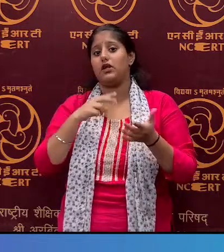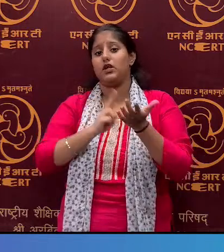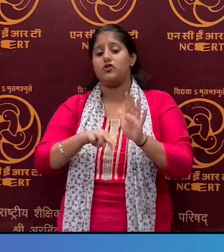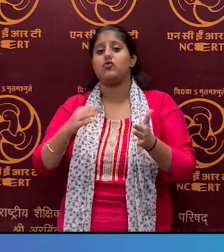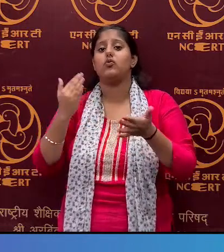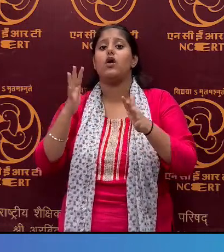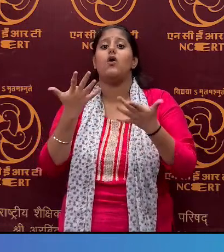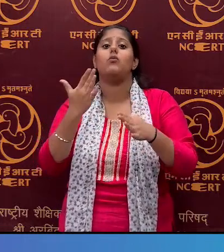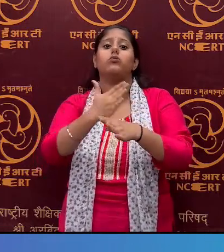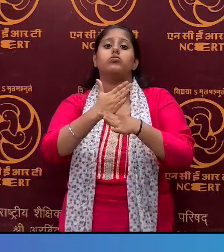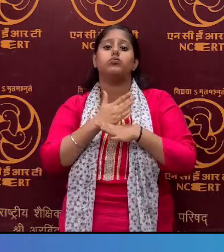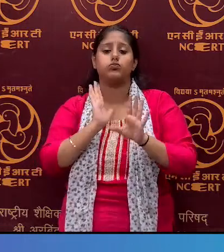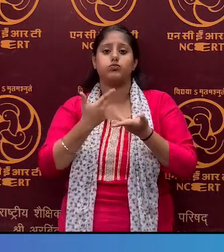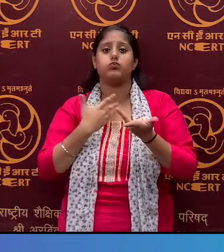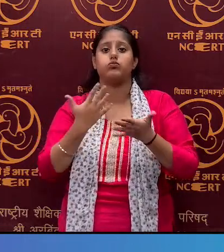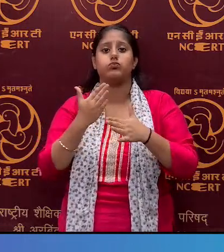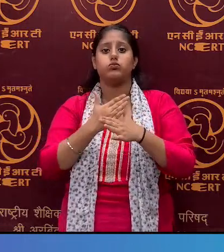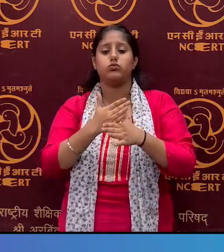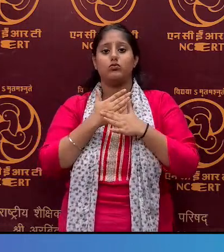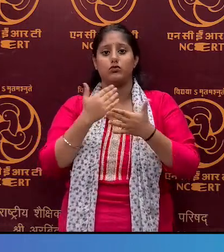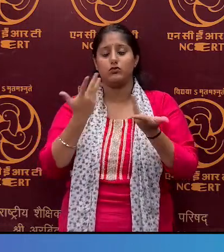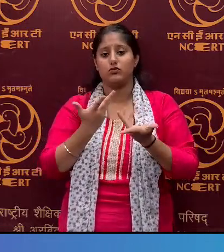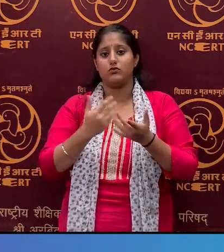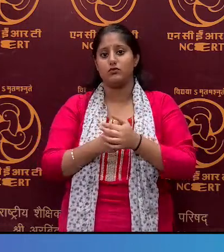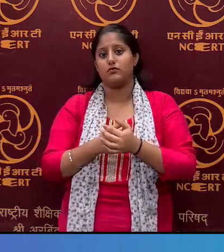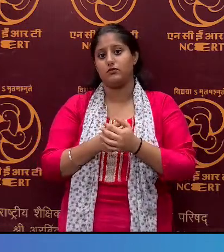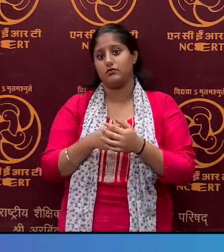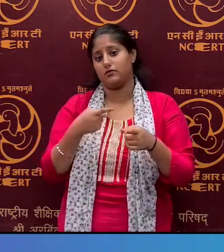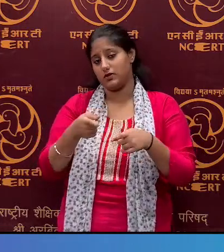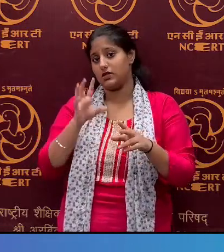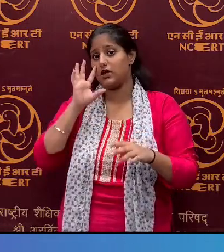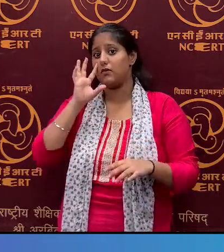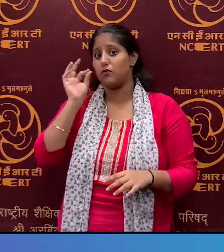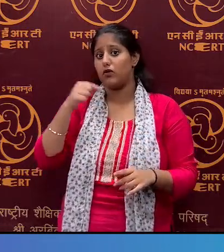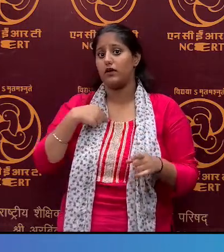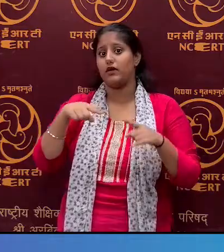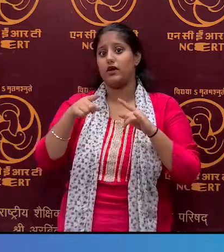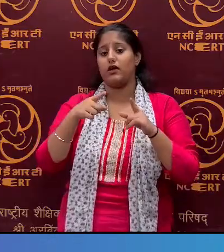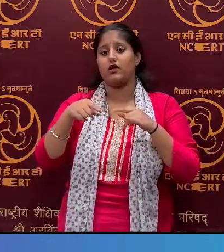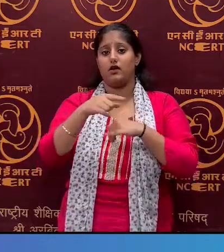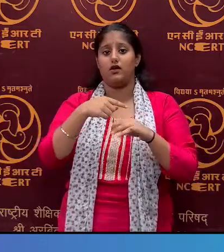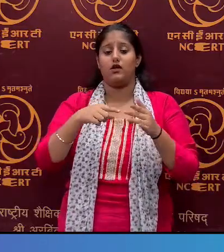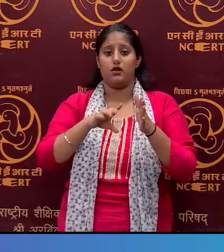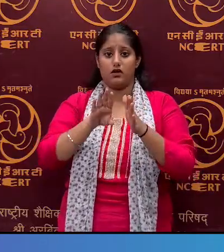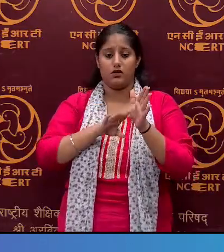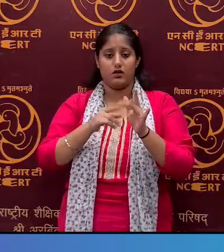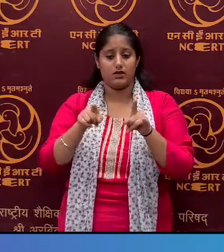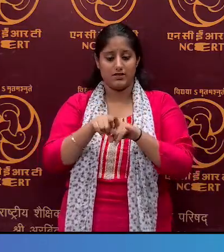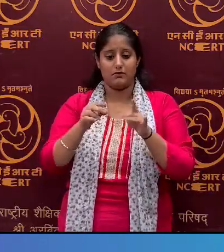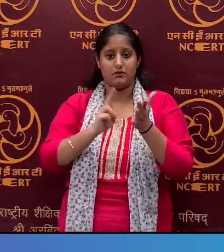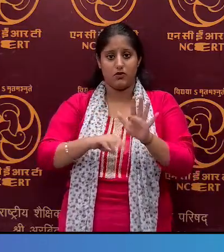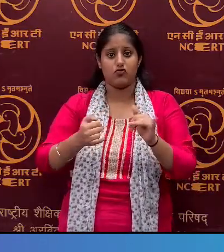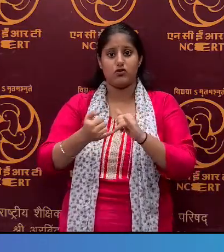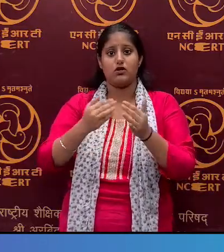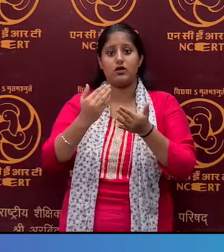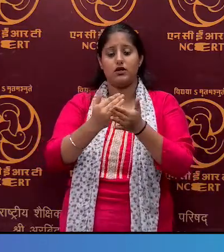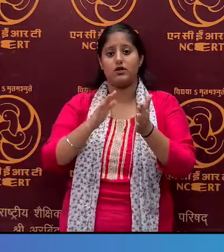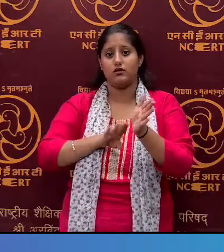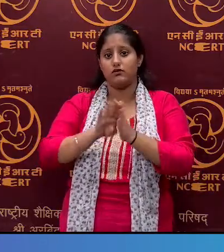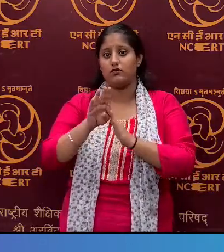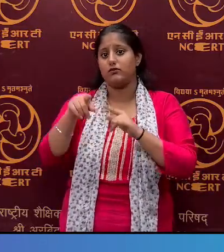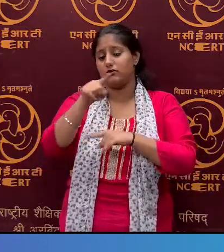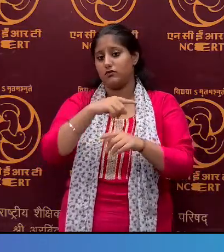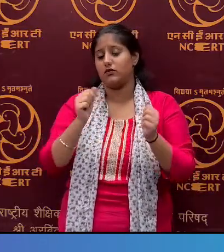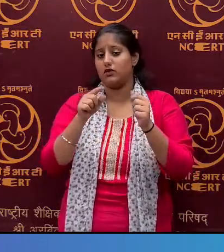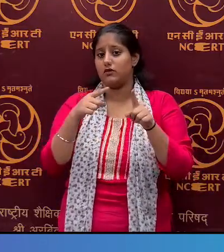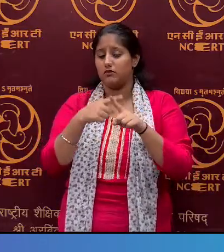पर भी ये चैप्टर है. और बहुत इम्पॉर्टेंट है कि आप एक सस्टेनेबल डेवलपमेंट को लेकर चलें, और बहुत इम्पॉर्टेंट है कि आप